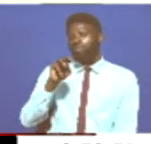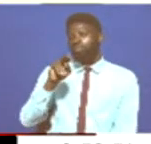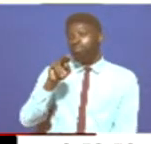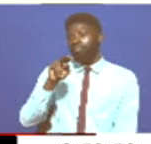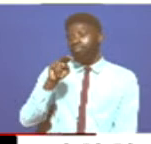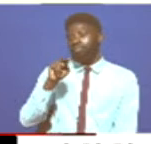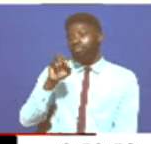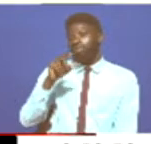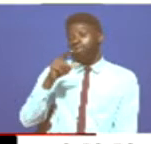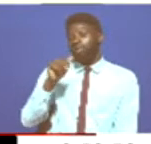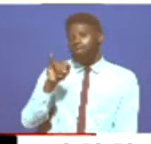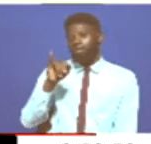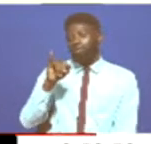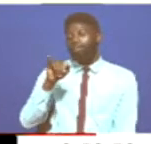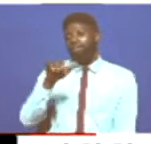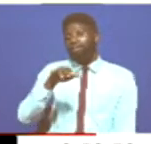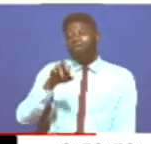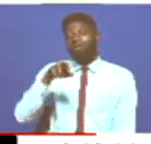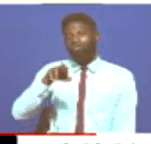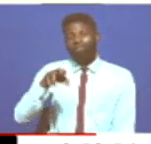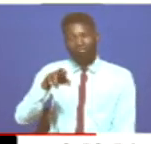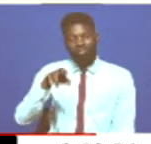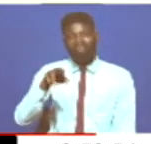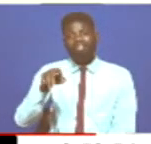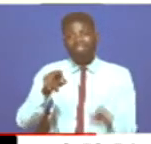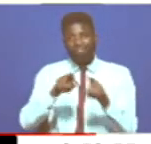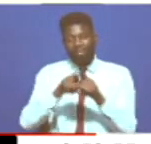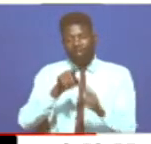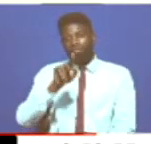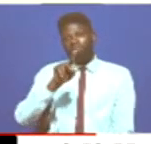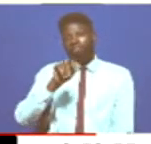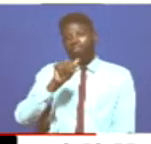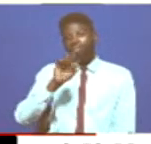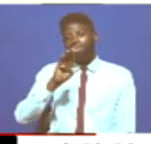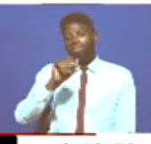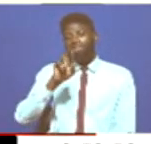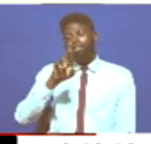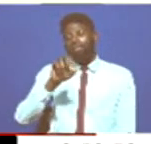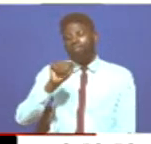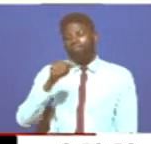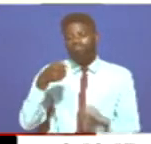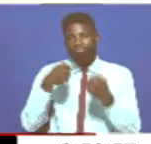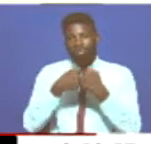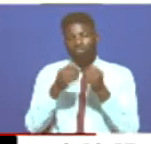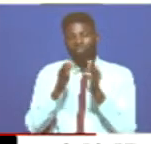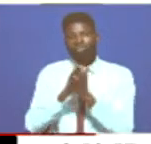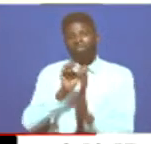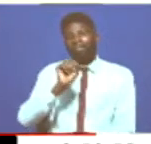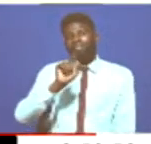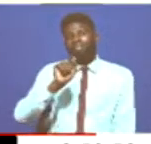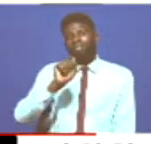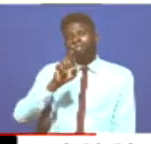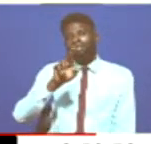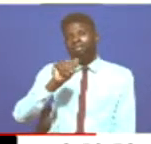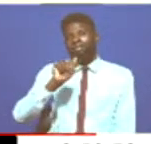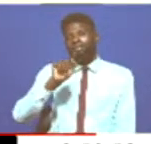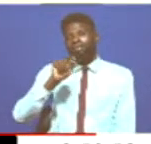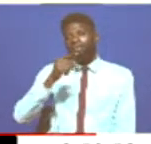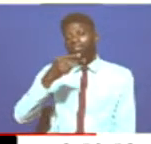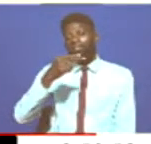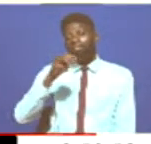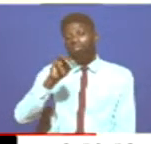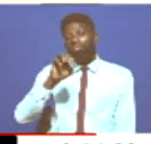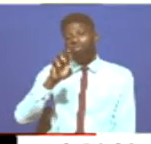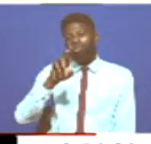Ruaka. In other semi-final fixtures, Kabra Sugar will face Strathmore Leos at the ASK Kakamega Grounds.